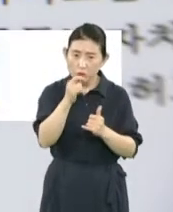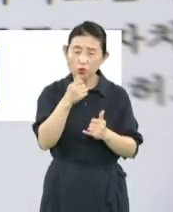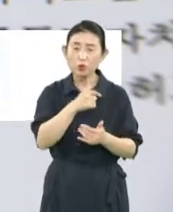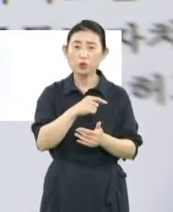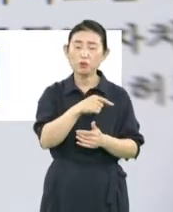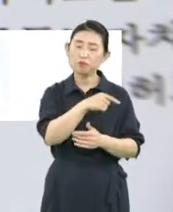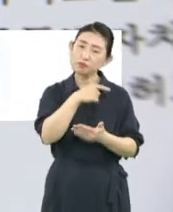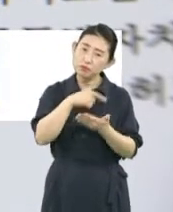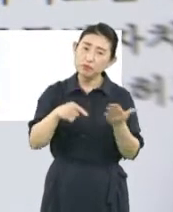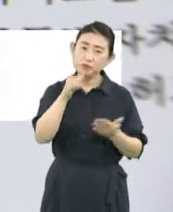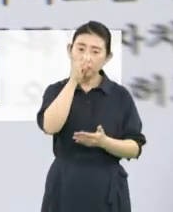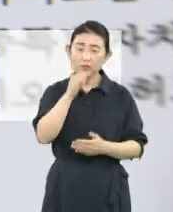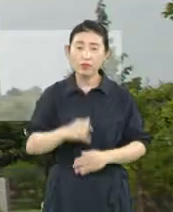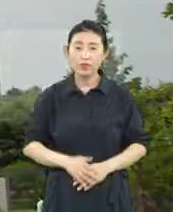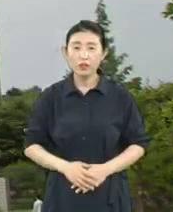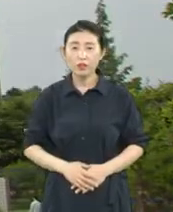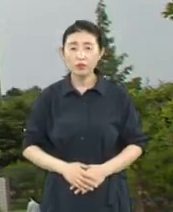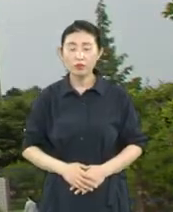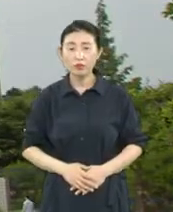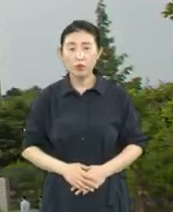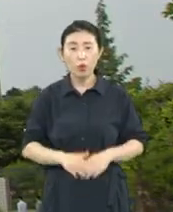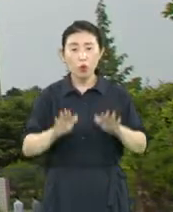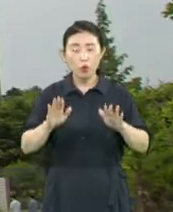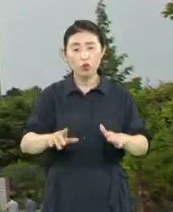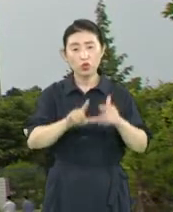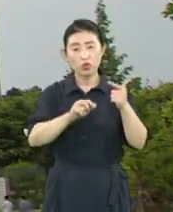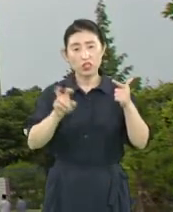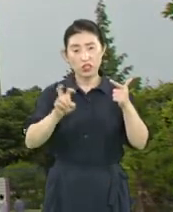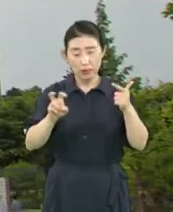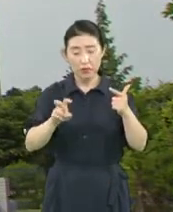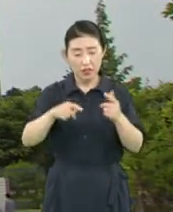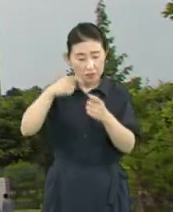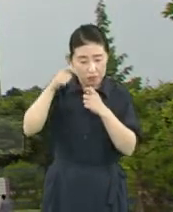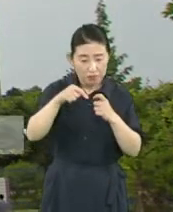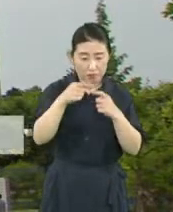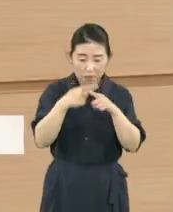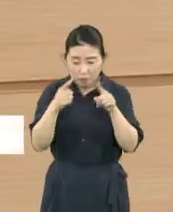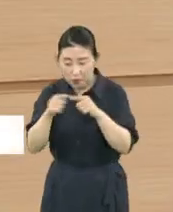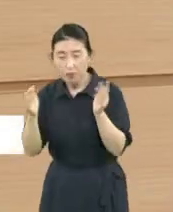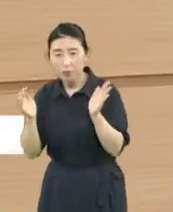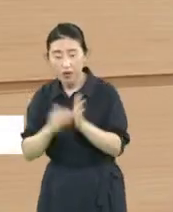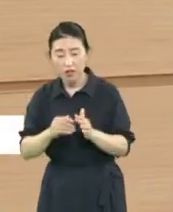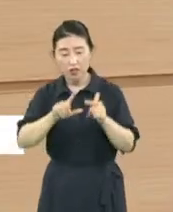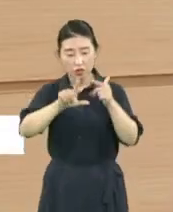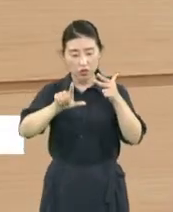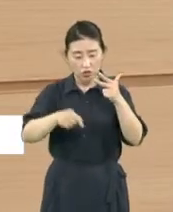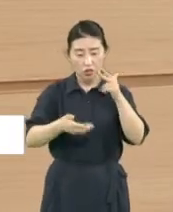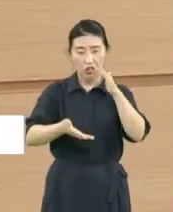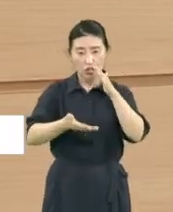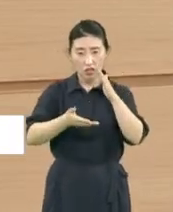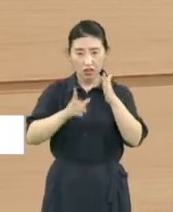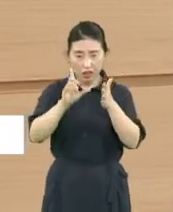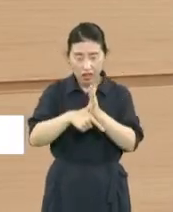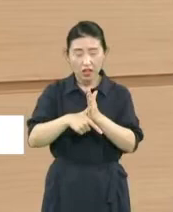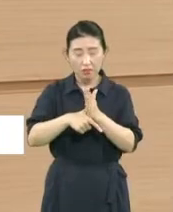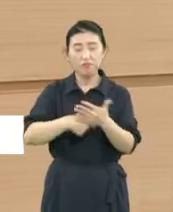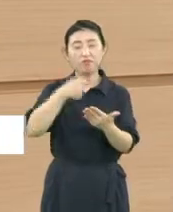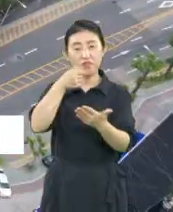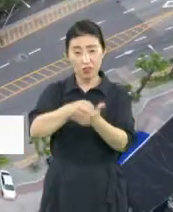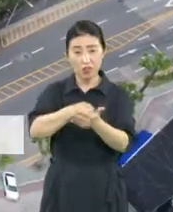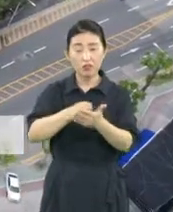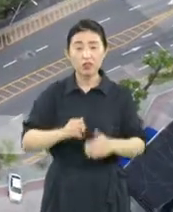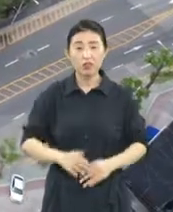불리한 측면도 있습니다. 중기부는 오는 21일 현장 평가를 실시하고 7월 초 바로 후보지를 선정할